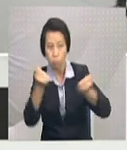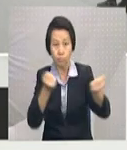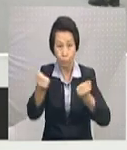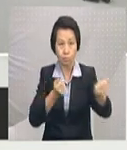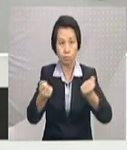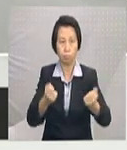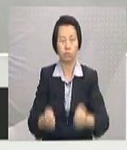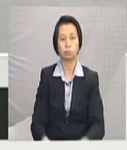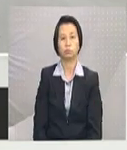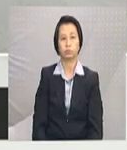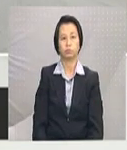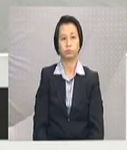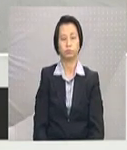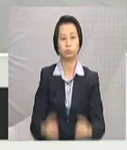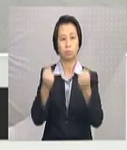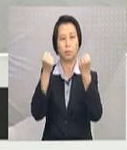Ramai di antara